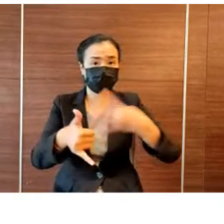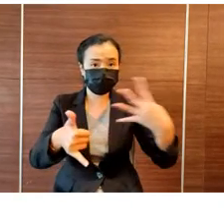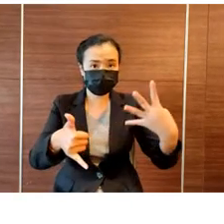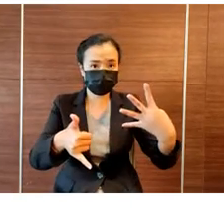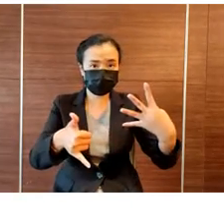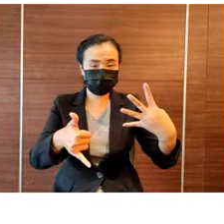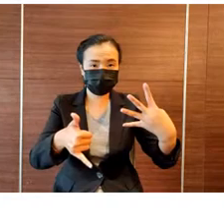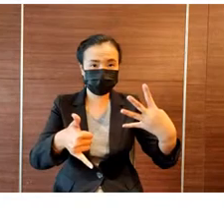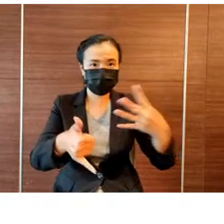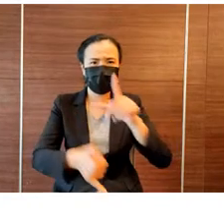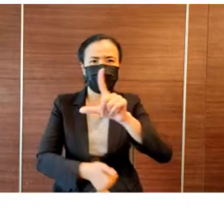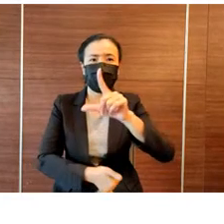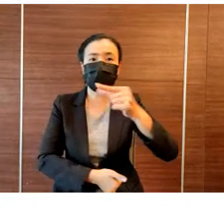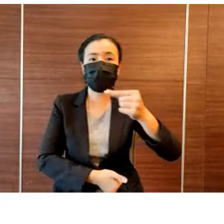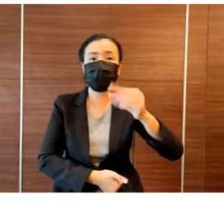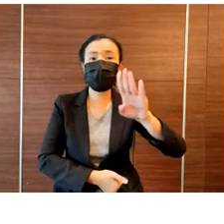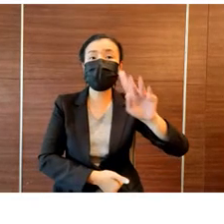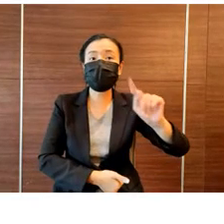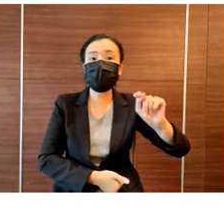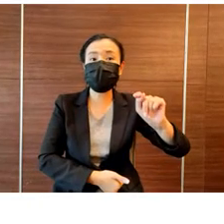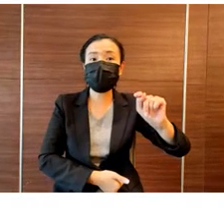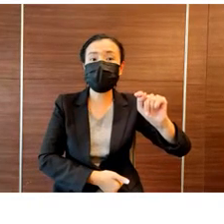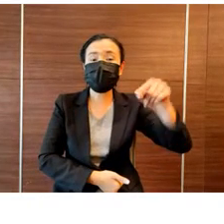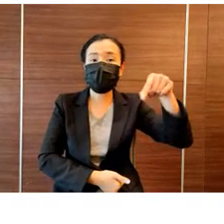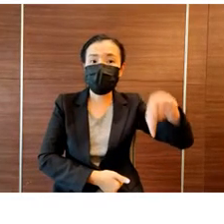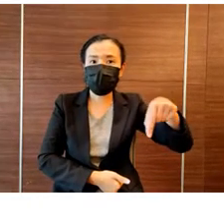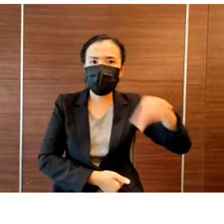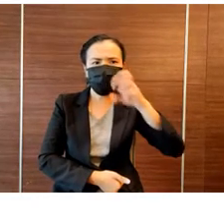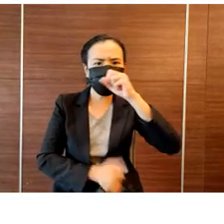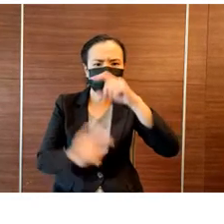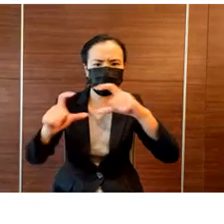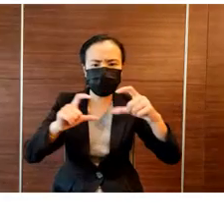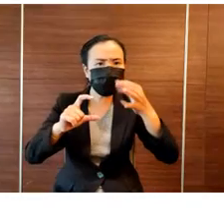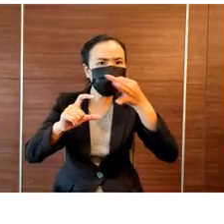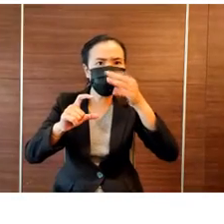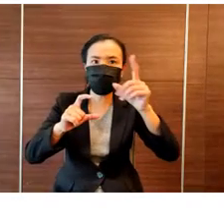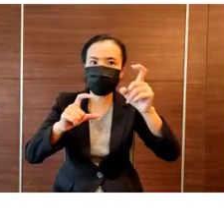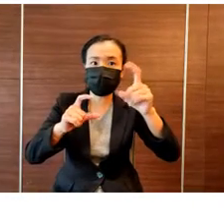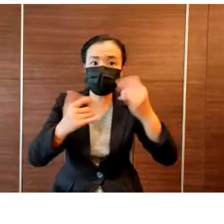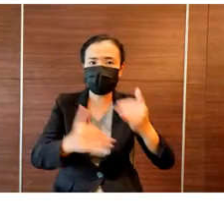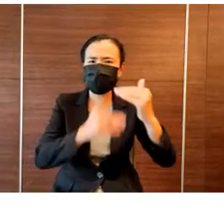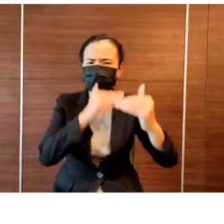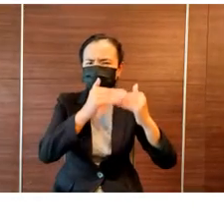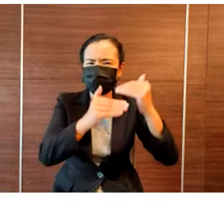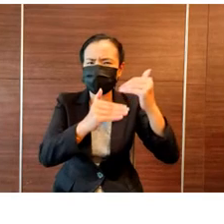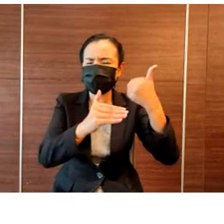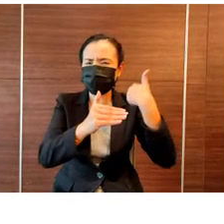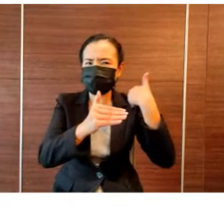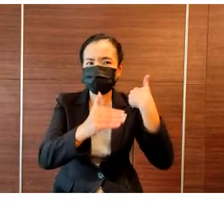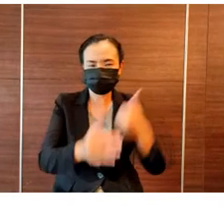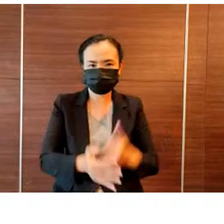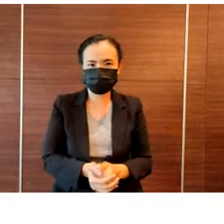นี่ยสมัยก่อนยอมรับกันไม่ได้เลยสอบไปประกอบวิชาชีพไม่ผ่านเลยนะครับสมัยนี้ก็น่าจะดีขึ้นแล้วนะครับ